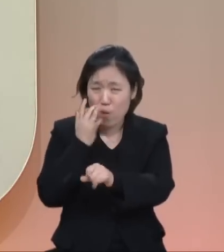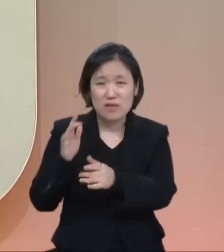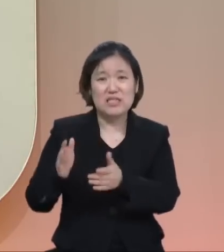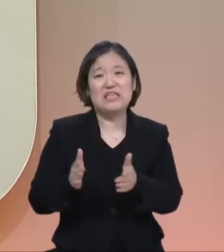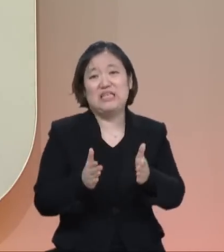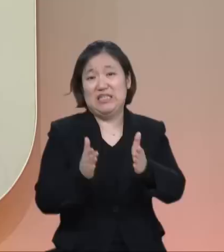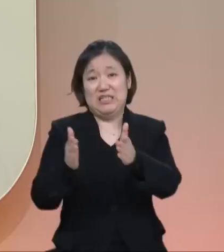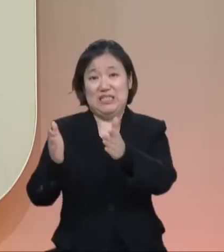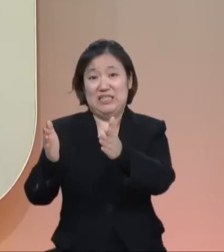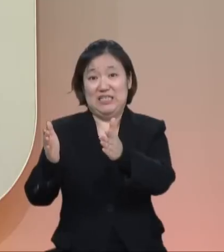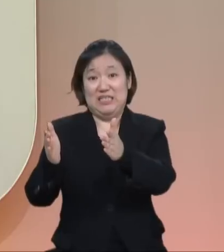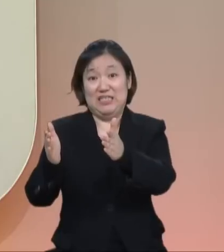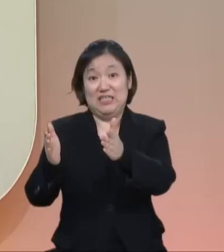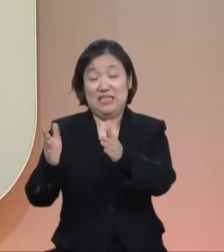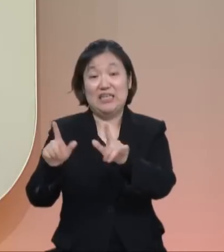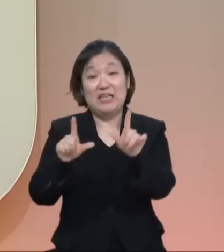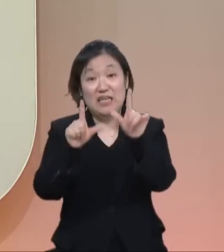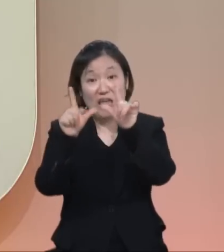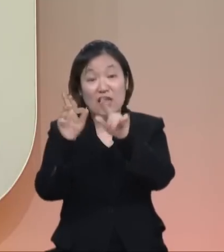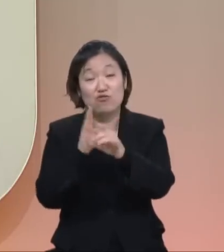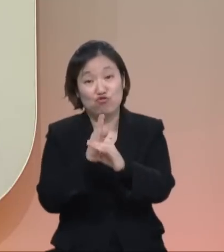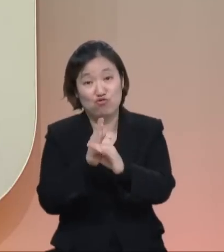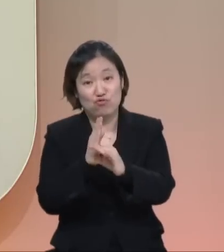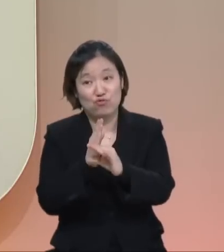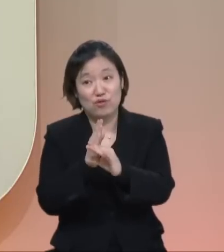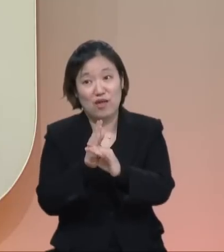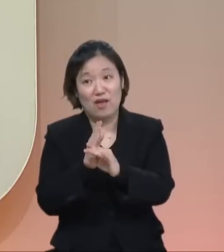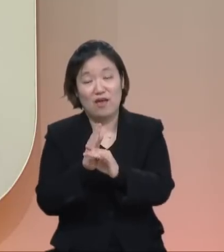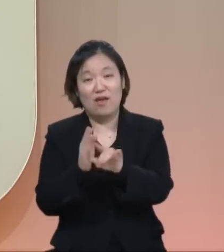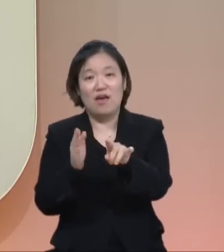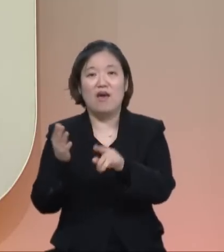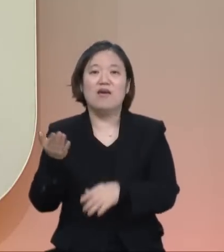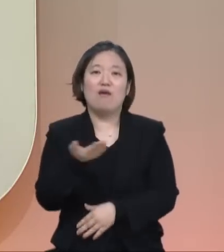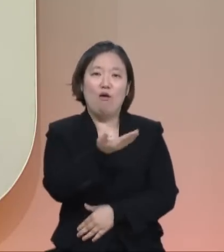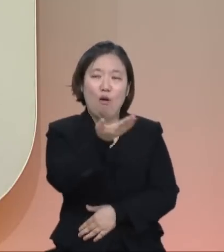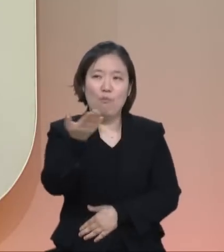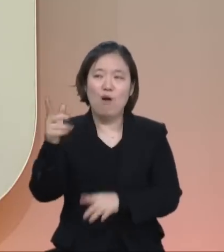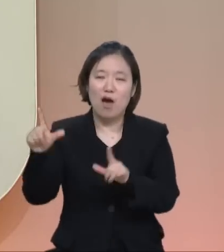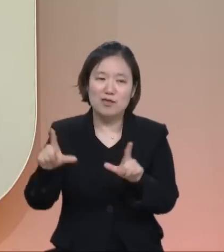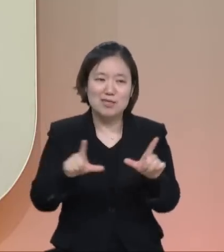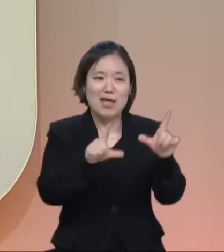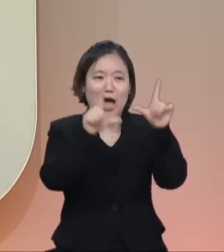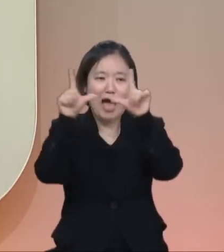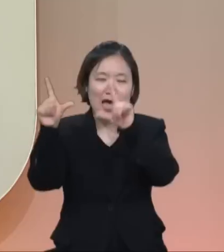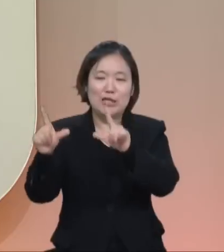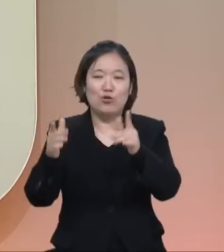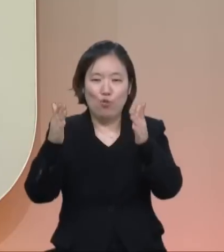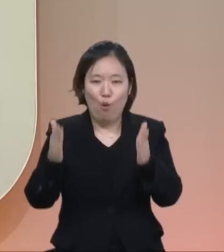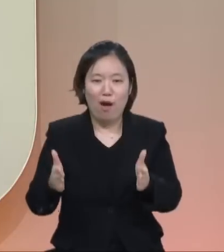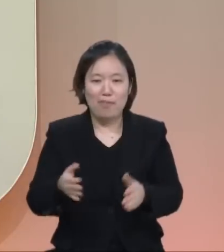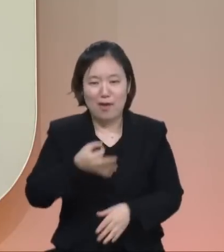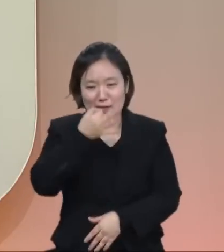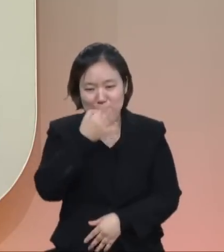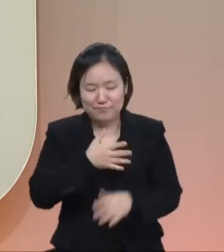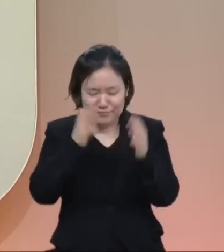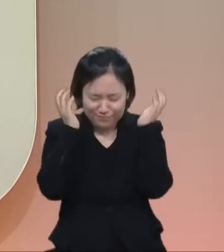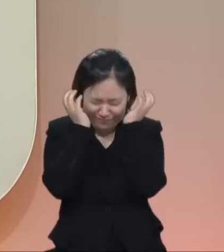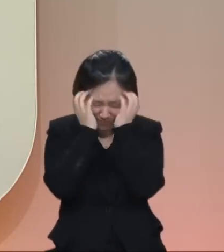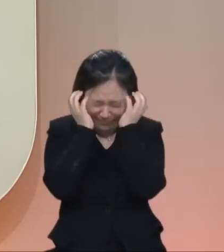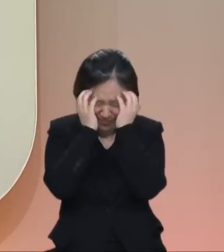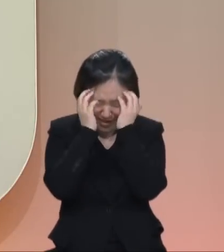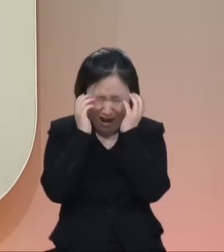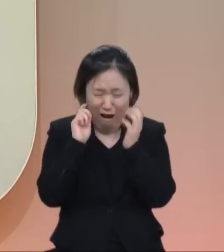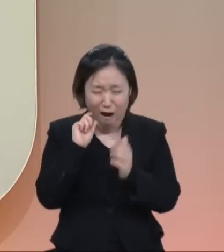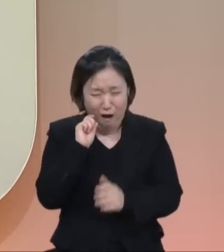길 위에서 여러분들이 살아가는데 힘들고 괴롭고 그런 어려운